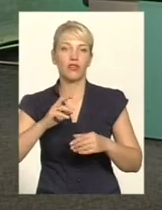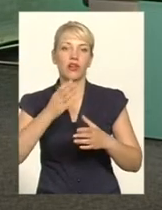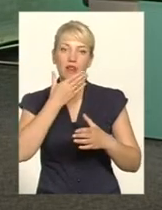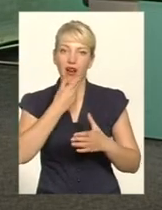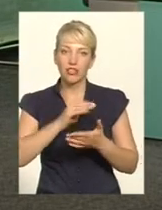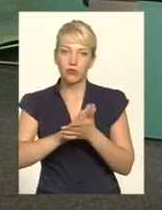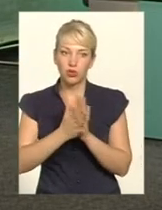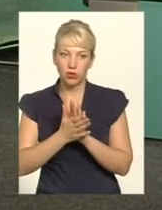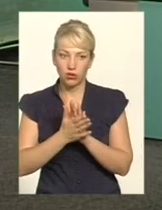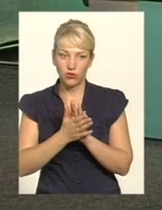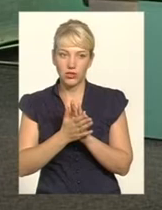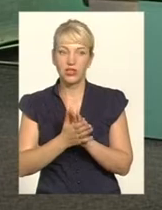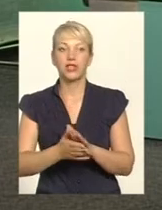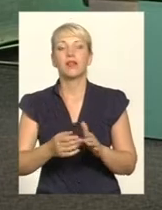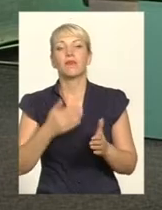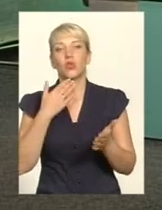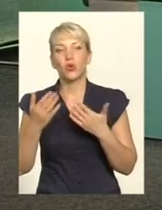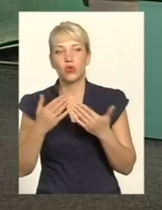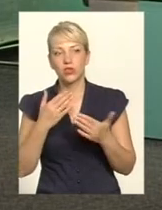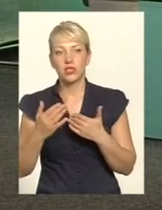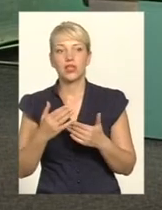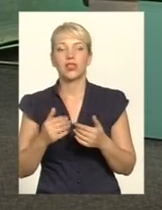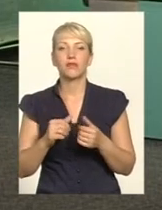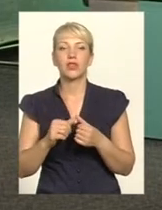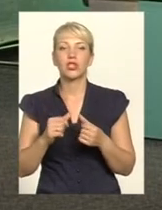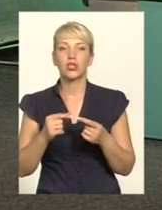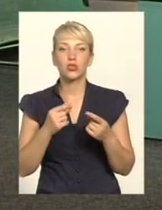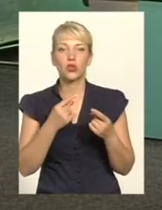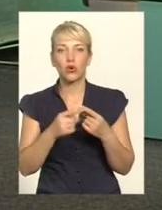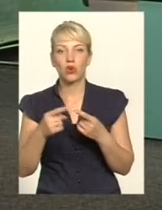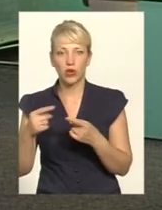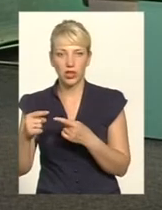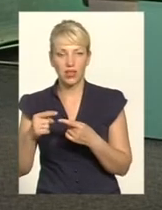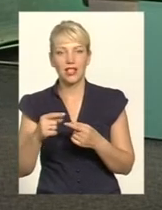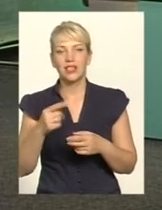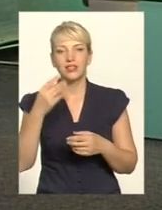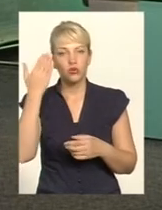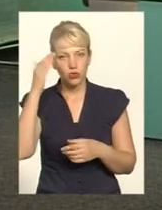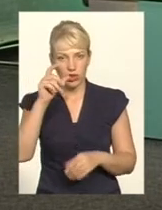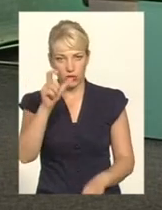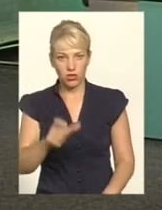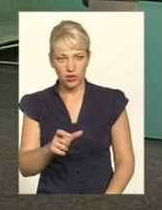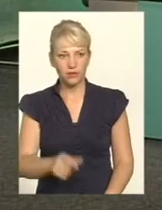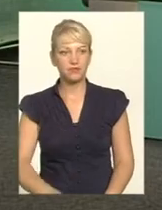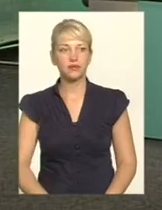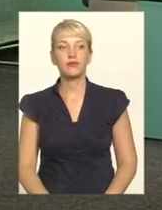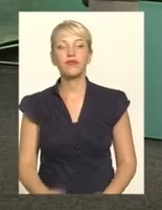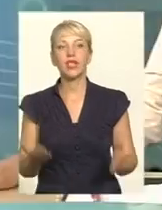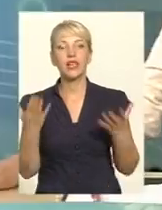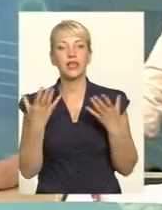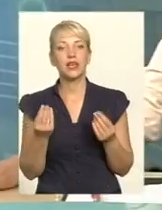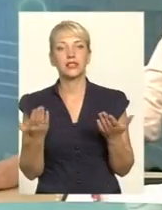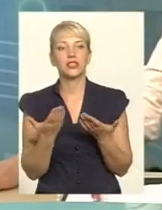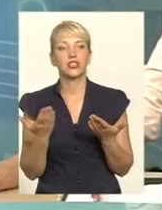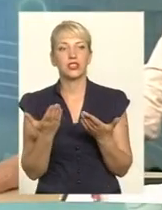обстановці, так, колеги? Да, доносила стороння людина, психолог, бажано. Да. Які ще типові помилки, пані